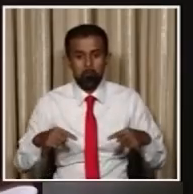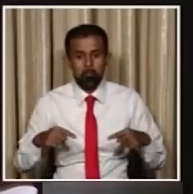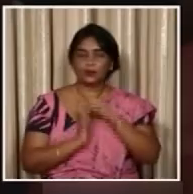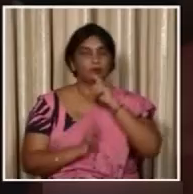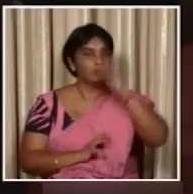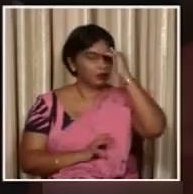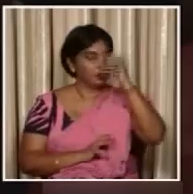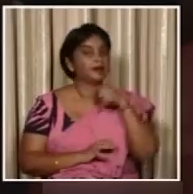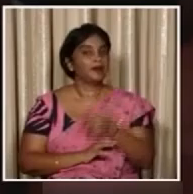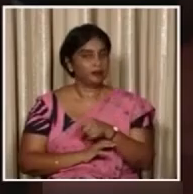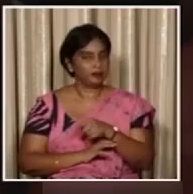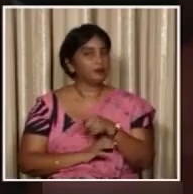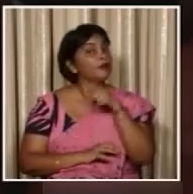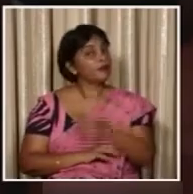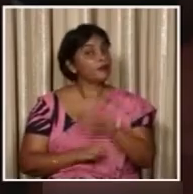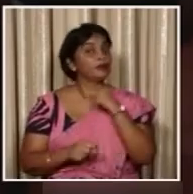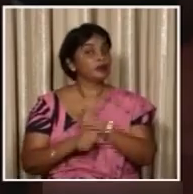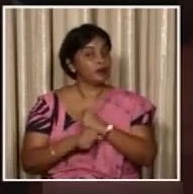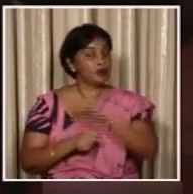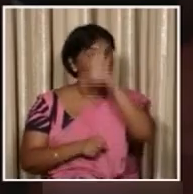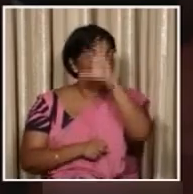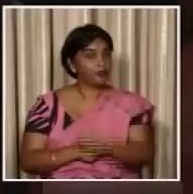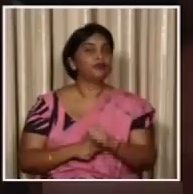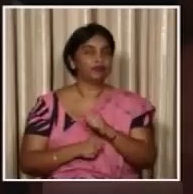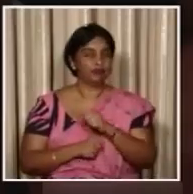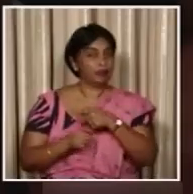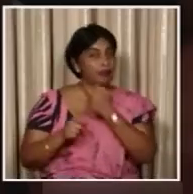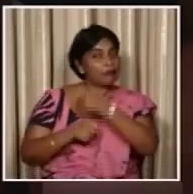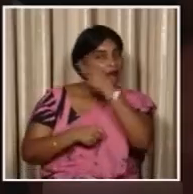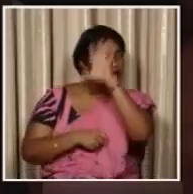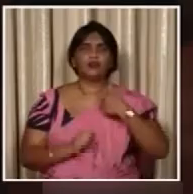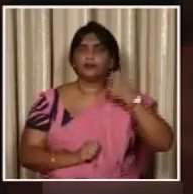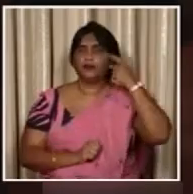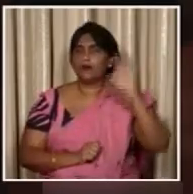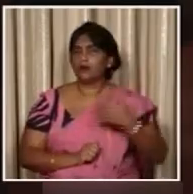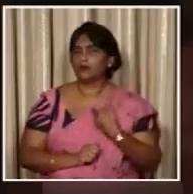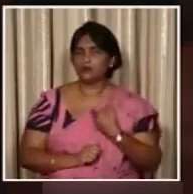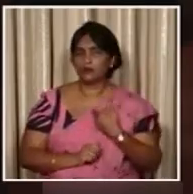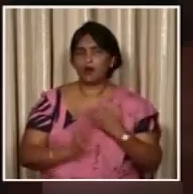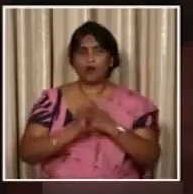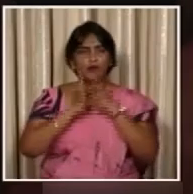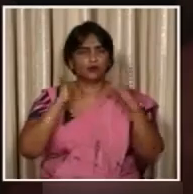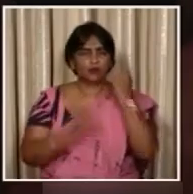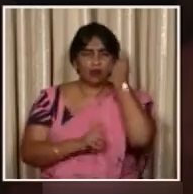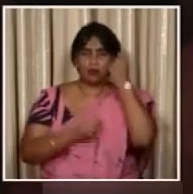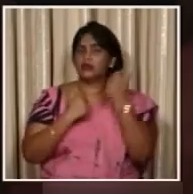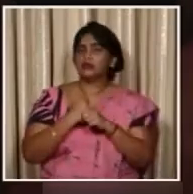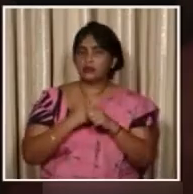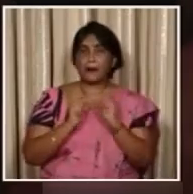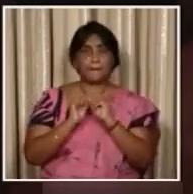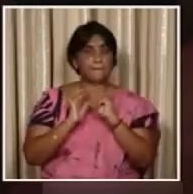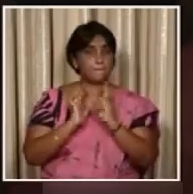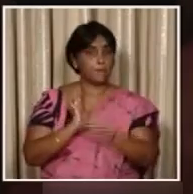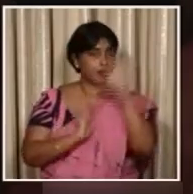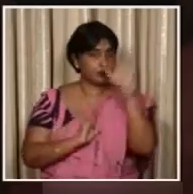කිරීම වැදගත්. මේක මේ ආණ්ඩුව ගේන හින්දා විරුද්ධ වෙන්න සිද්ධ වෙලා තියෙනවා. විපක්ෂෙට ලොකු මතයක් හදලා තියෙනවා මෙන්න මේ පනත ගෙනල්ලා